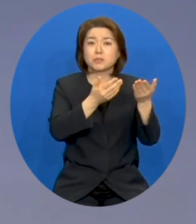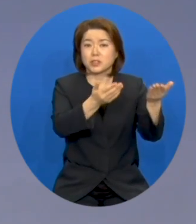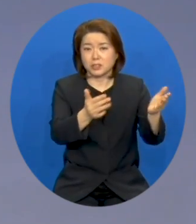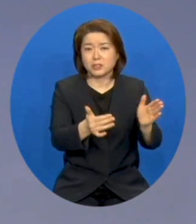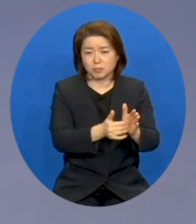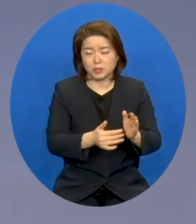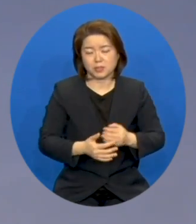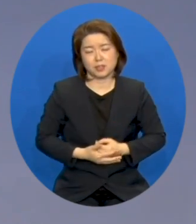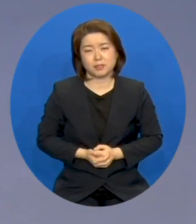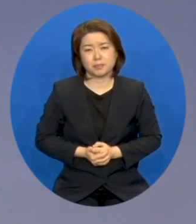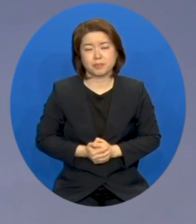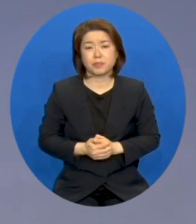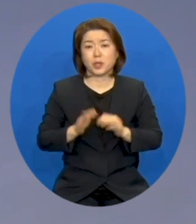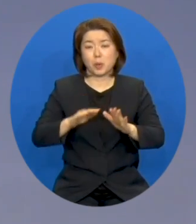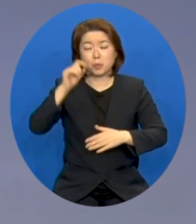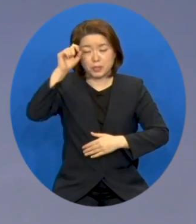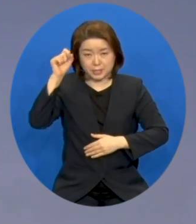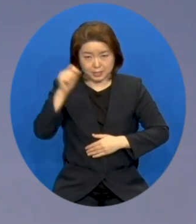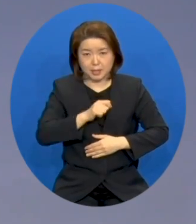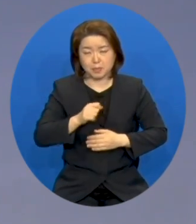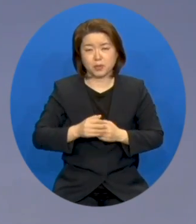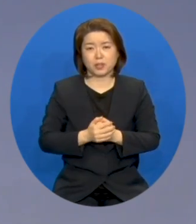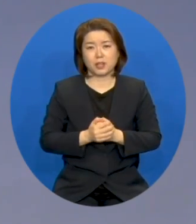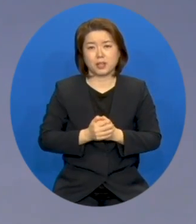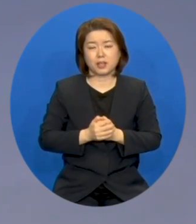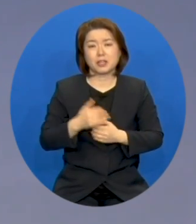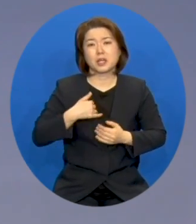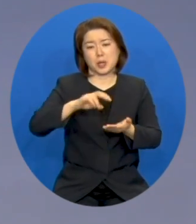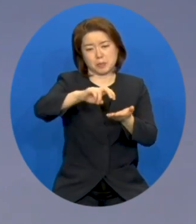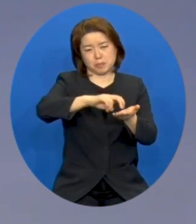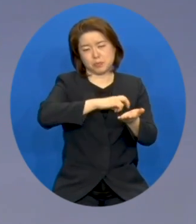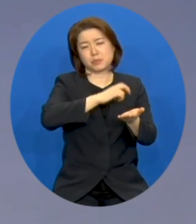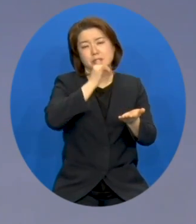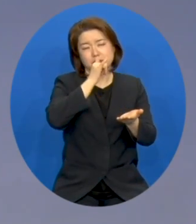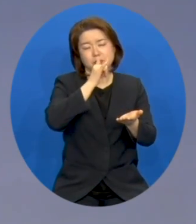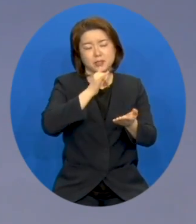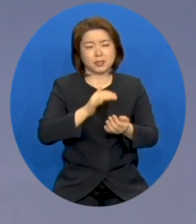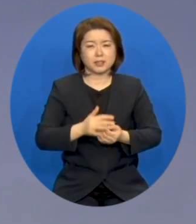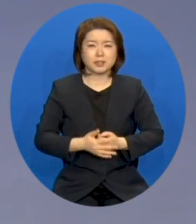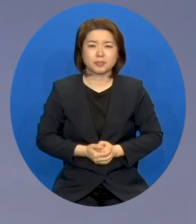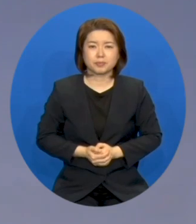전해드렸더니 오늘 새벽에 문자가 왔습니다.